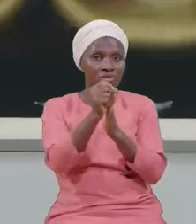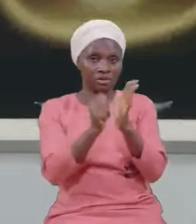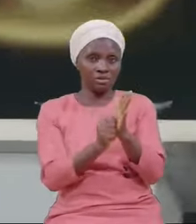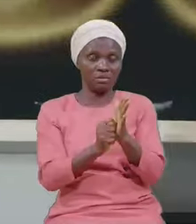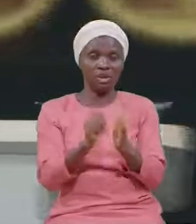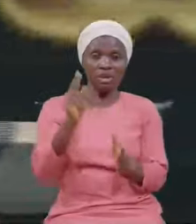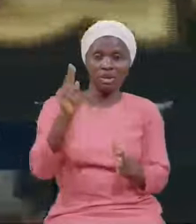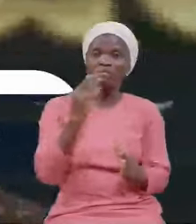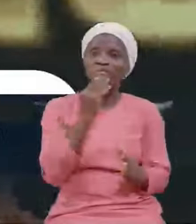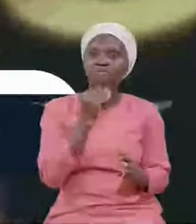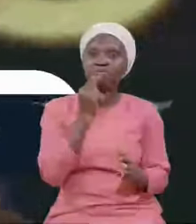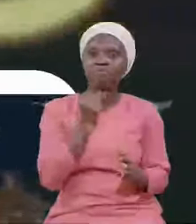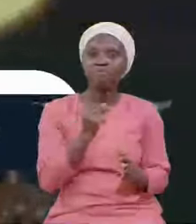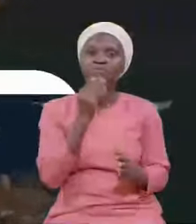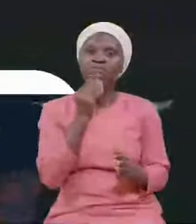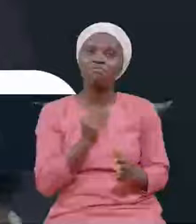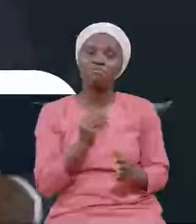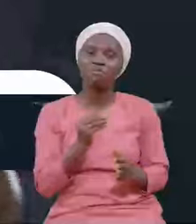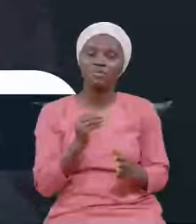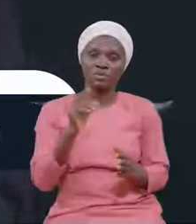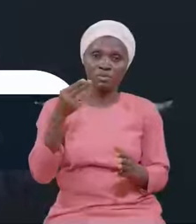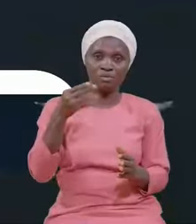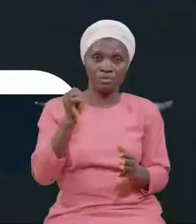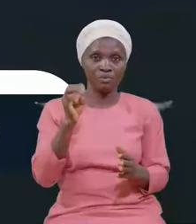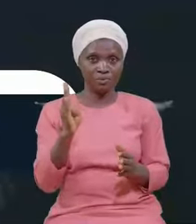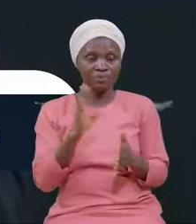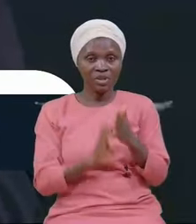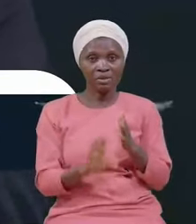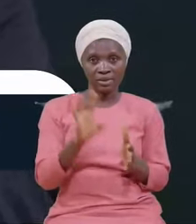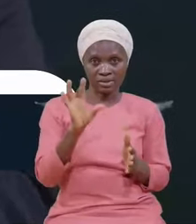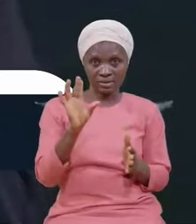Dieu. Dans le Nouveau Testament, nous dit,